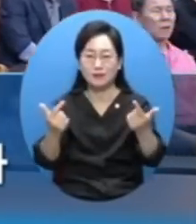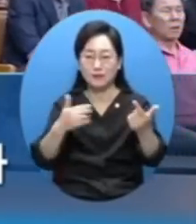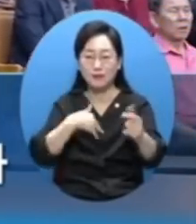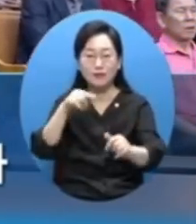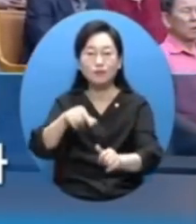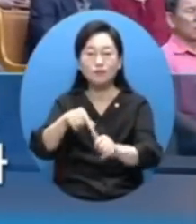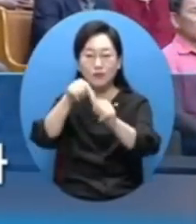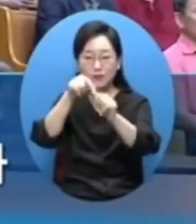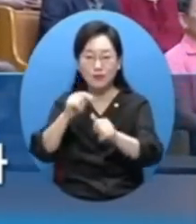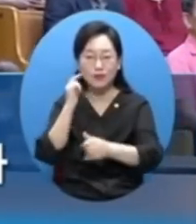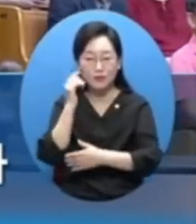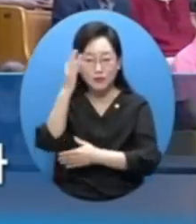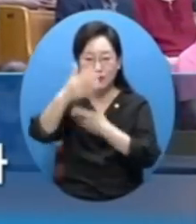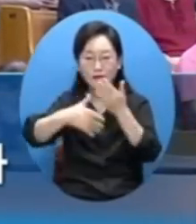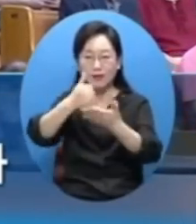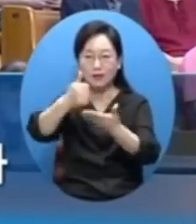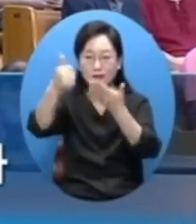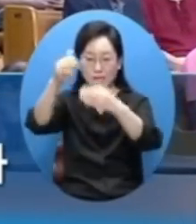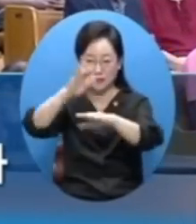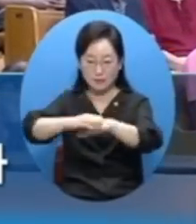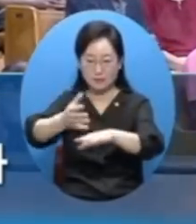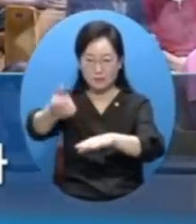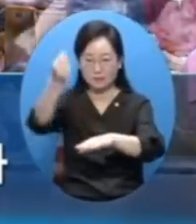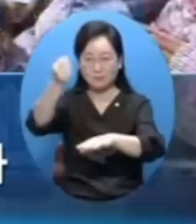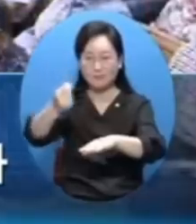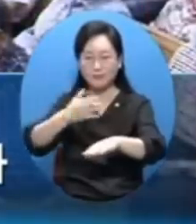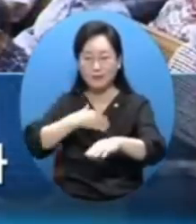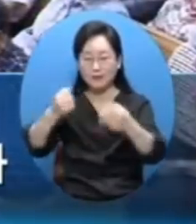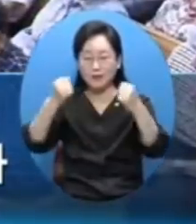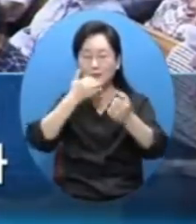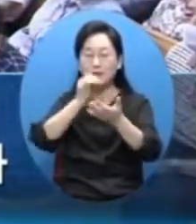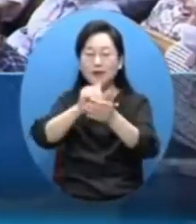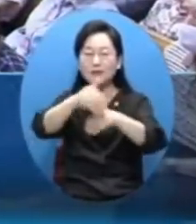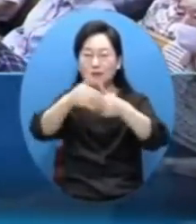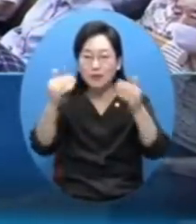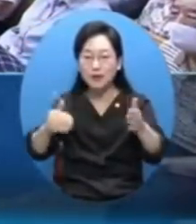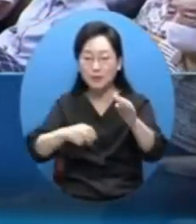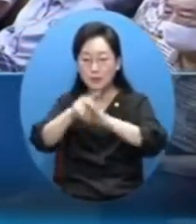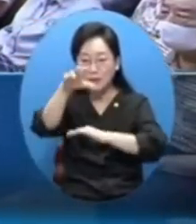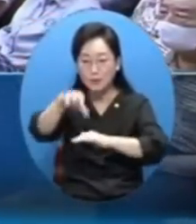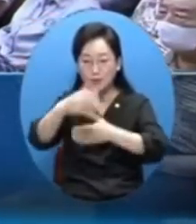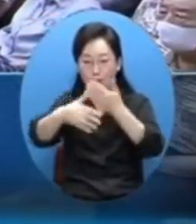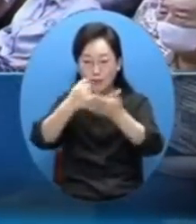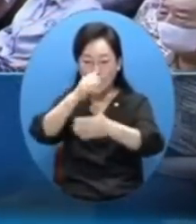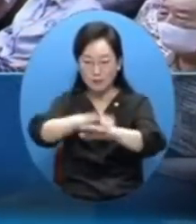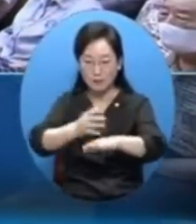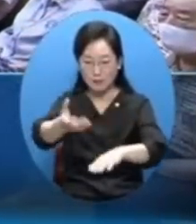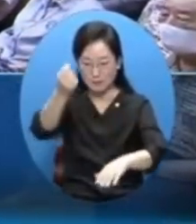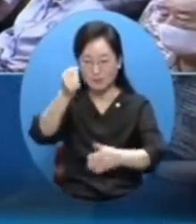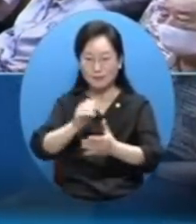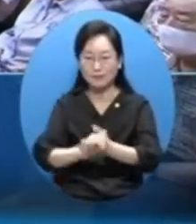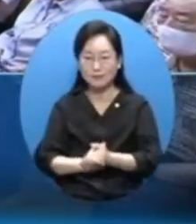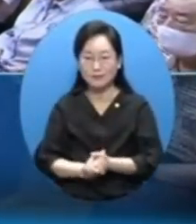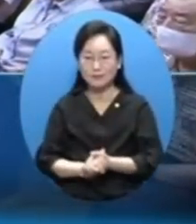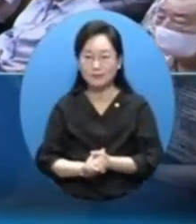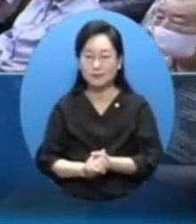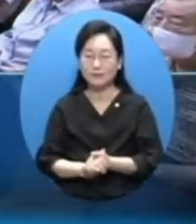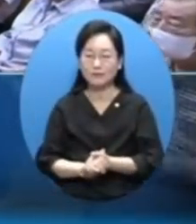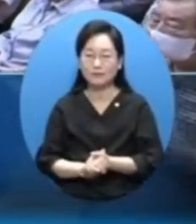나의 구원과 영광의 하나님께 있으며 내 힘에 반석과 피난처도 하나님께 있도다